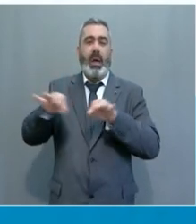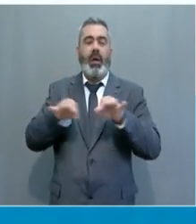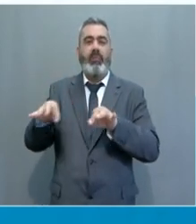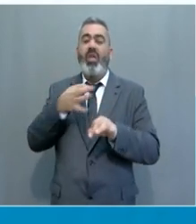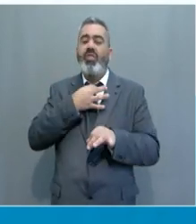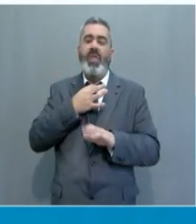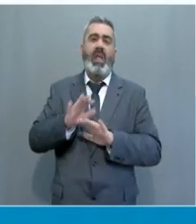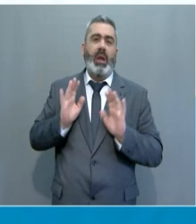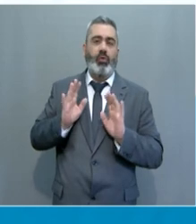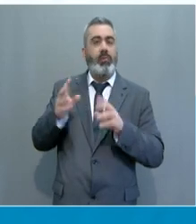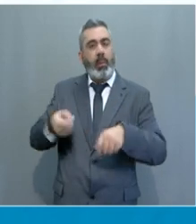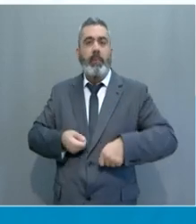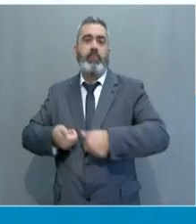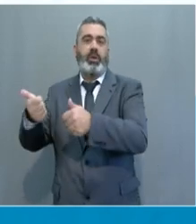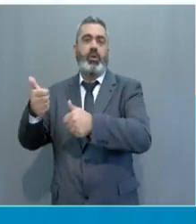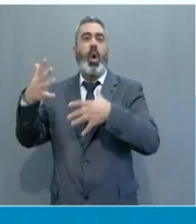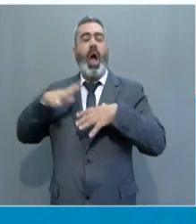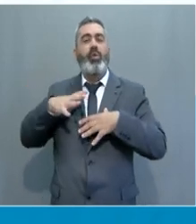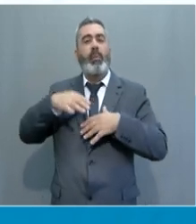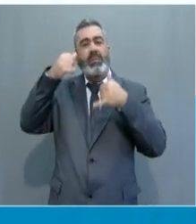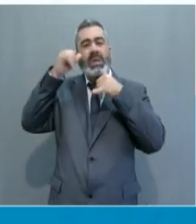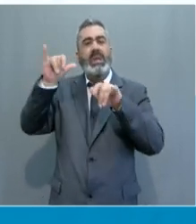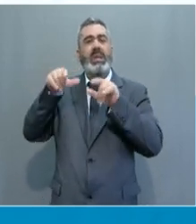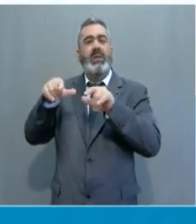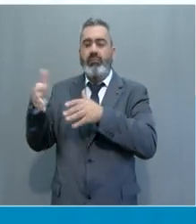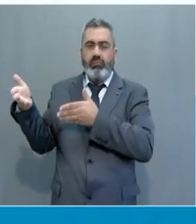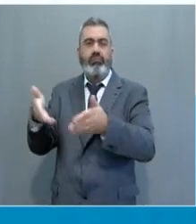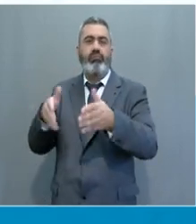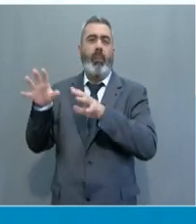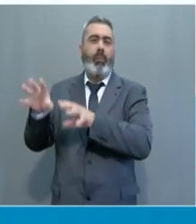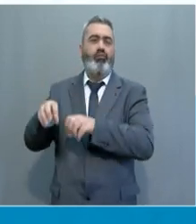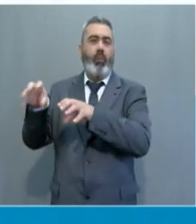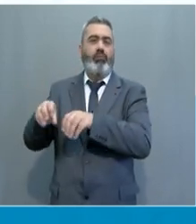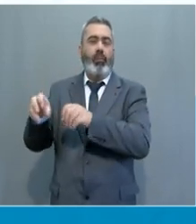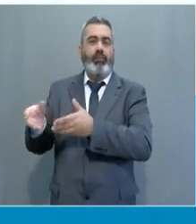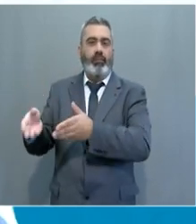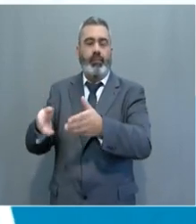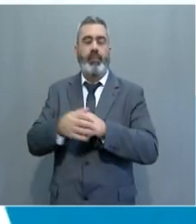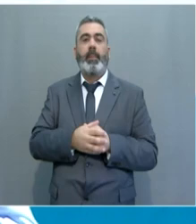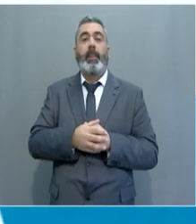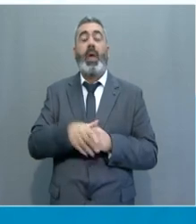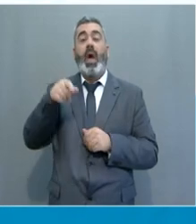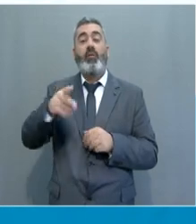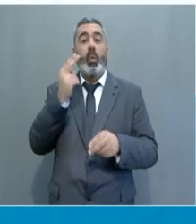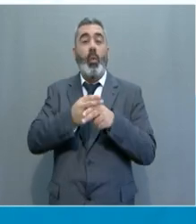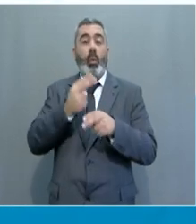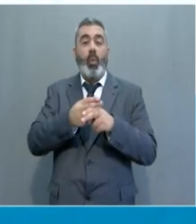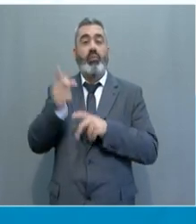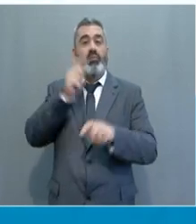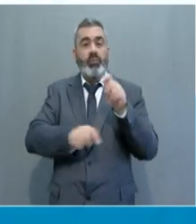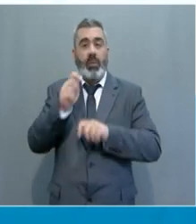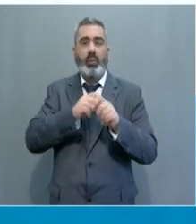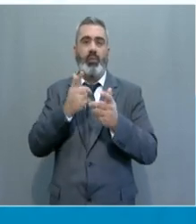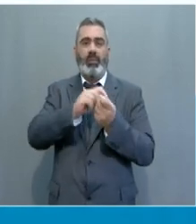χρειάστηκαν προκειμένου να αναπτυχθεί το έργο αυτό. Και το τονίζω αυτό διότι είναι πάρα πολύ σημαντικό, καθώς σχεδιάζουμε και υλοποιούμε την